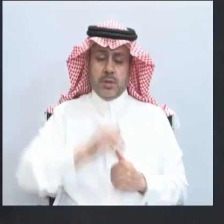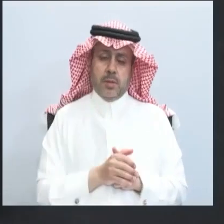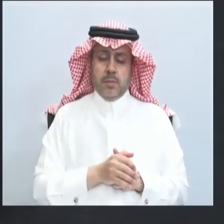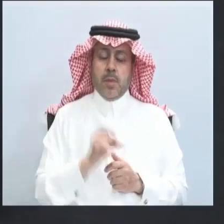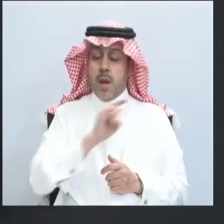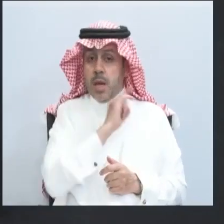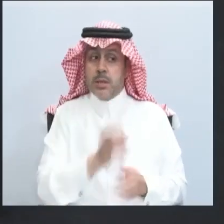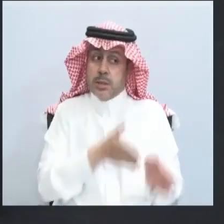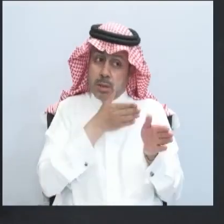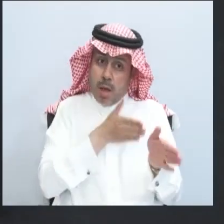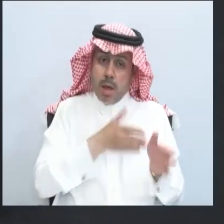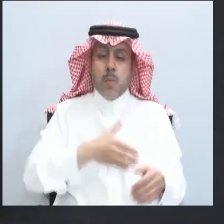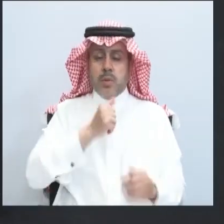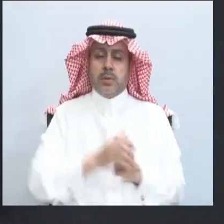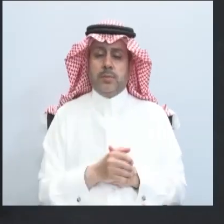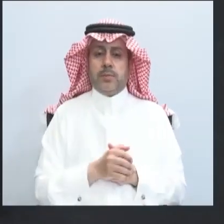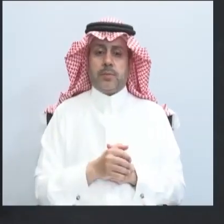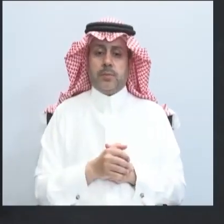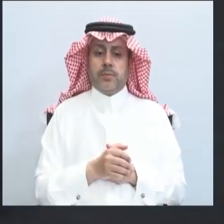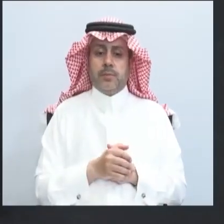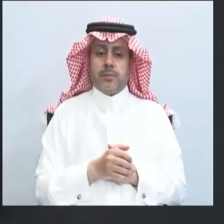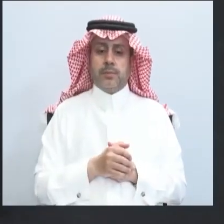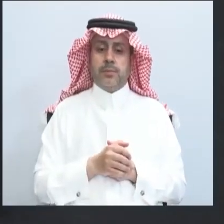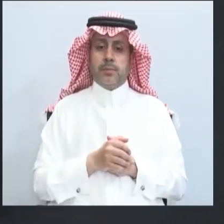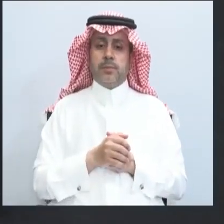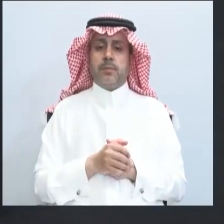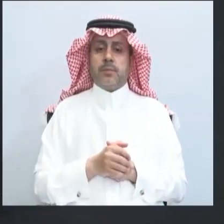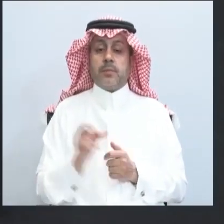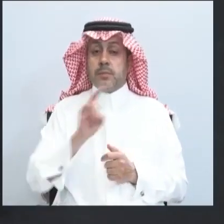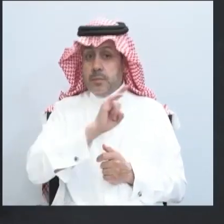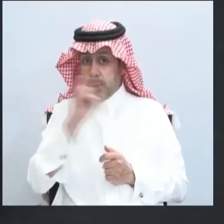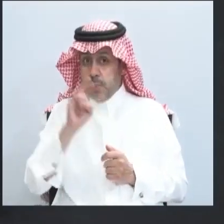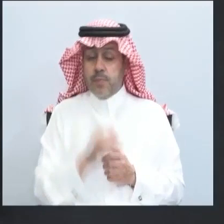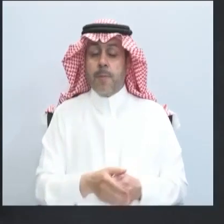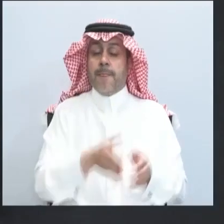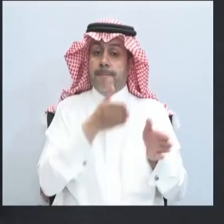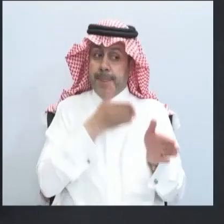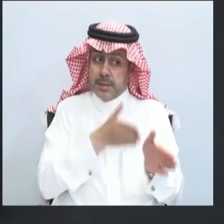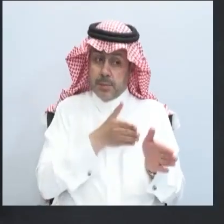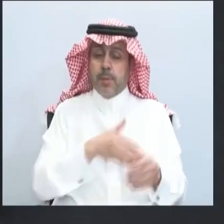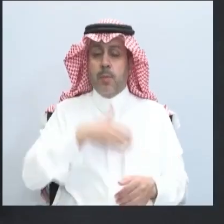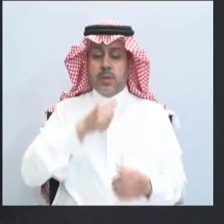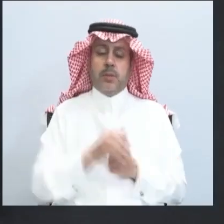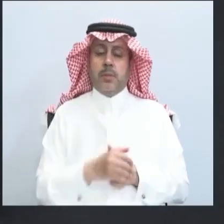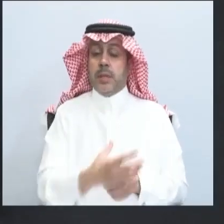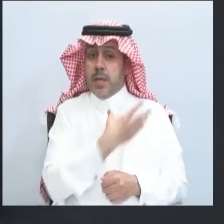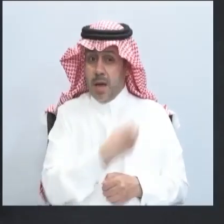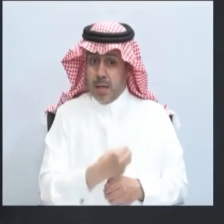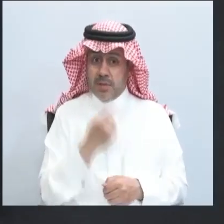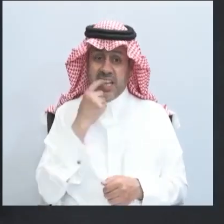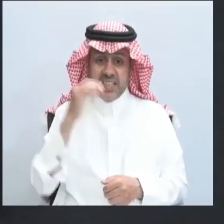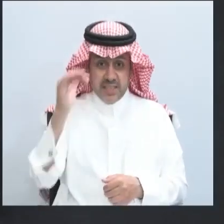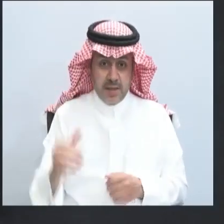عليه وسلم لن يكون على طريقه محمد م صلى الله عليه وسلم حتى يرحم الصغير